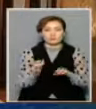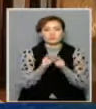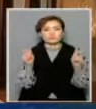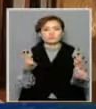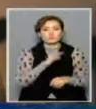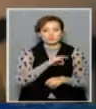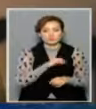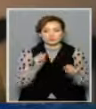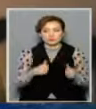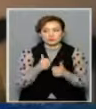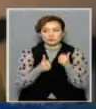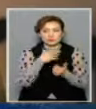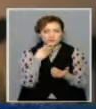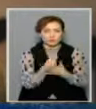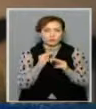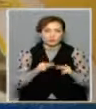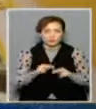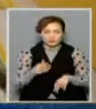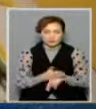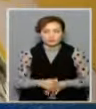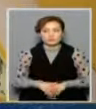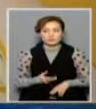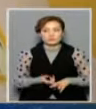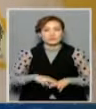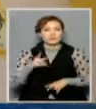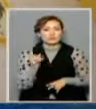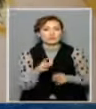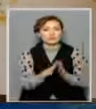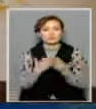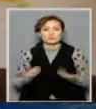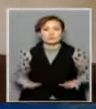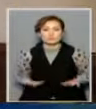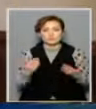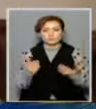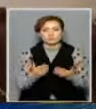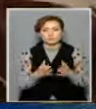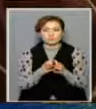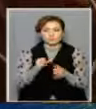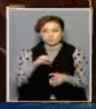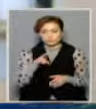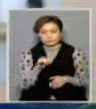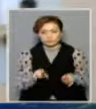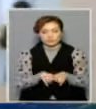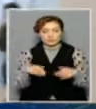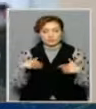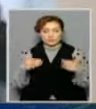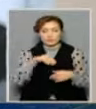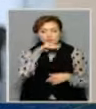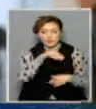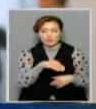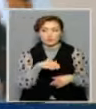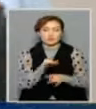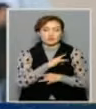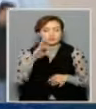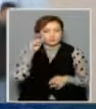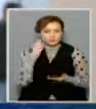раскрыть возможности каждого своего ученика. Это только одна страница его жизни. Коллектив телеканала «Атырау» поздравляет профессора с